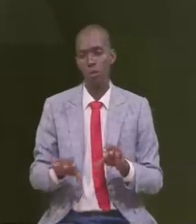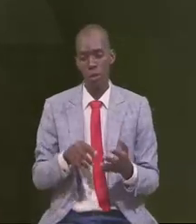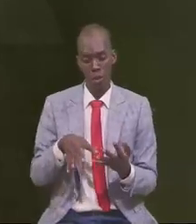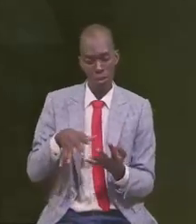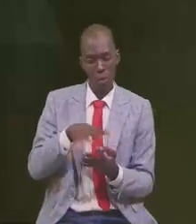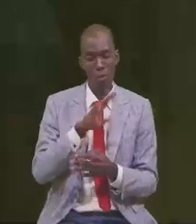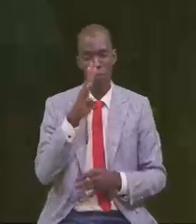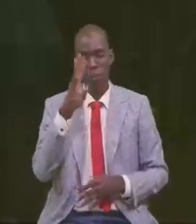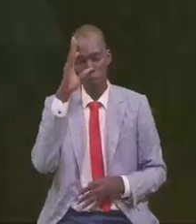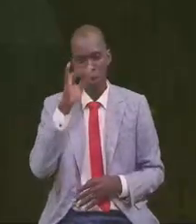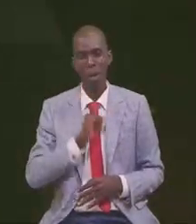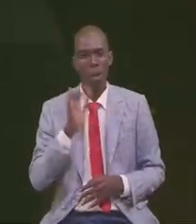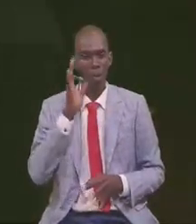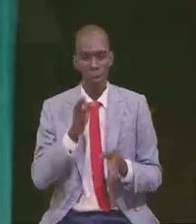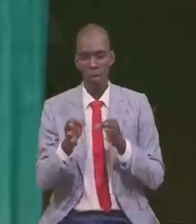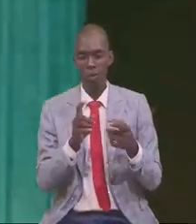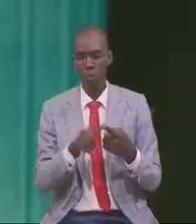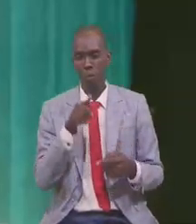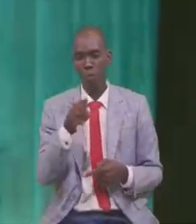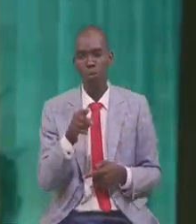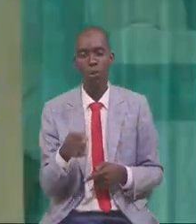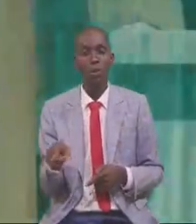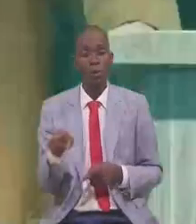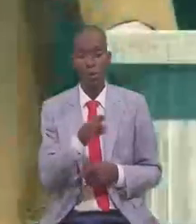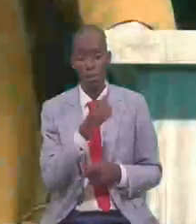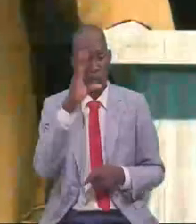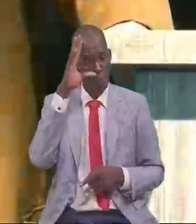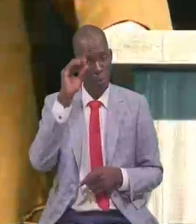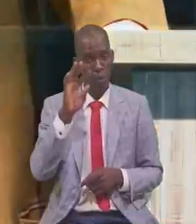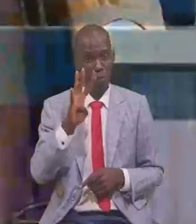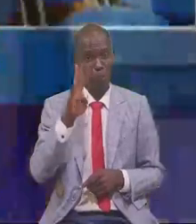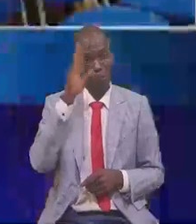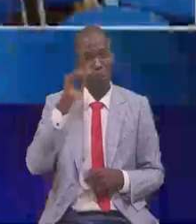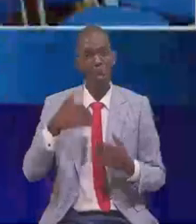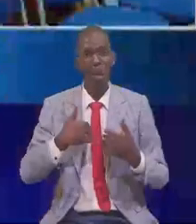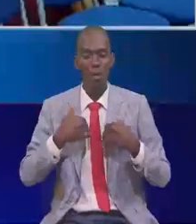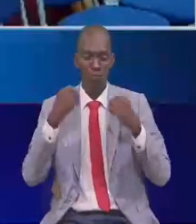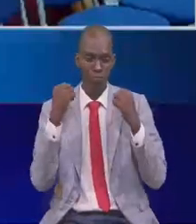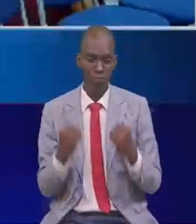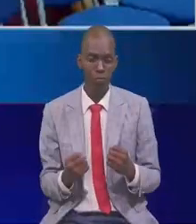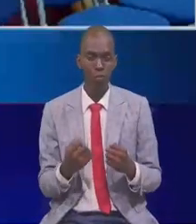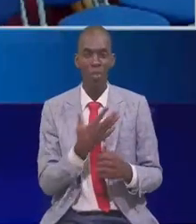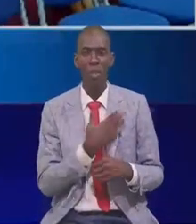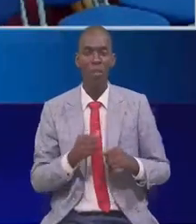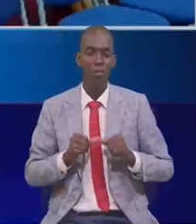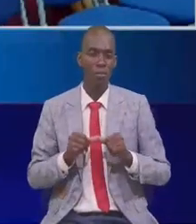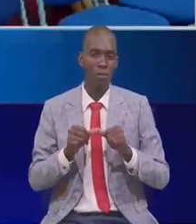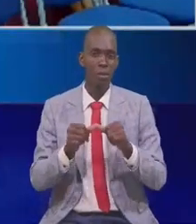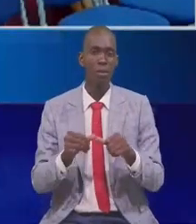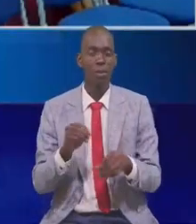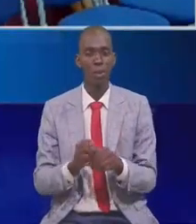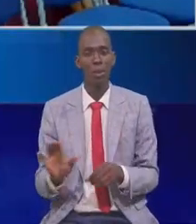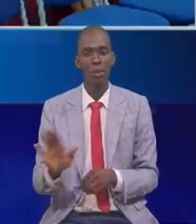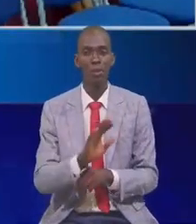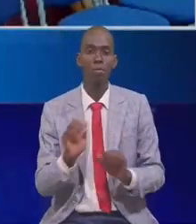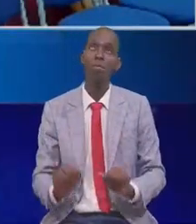parlerai d'eux. Ils avaient la fortitude. Ils avaient la fermeté dans leur engagement